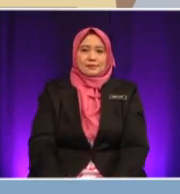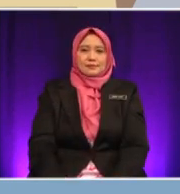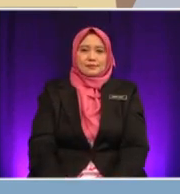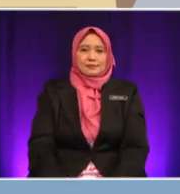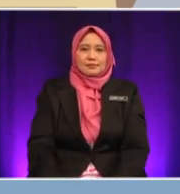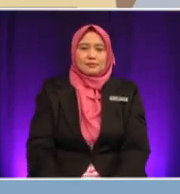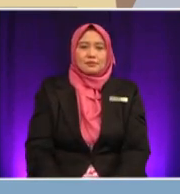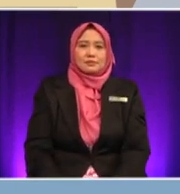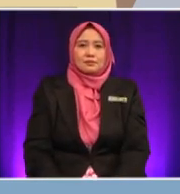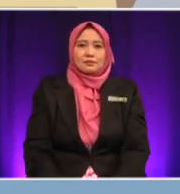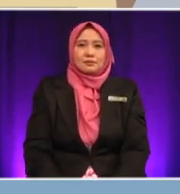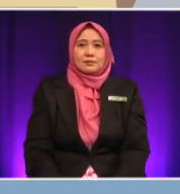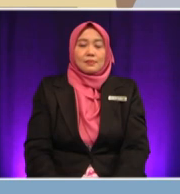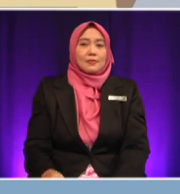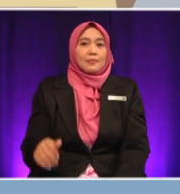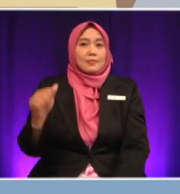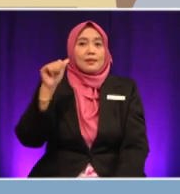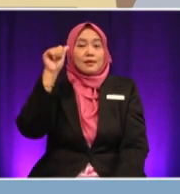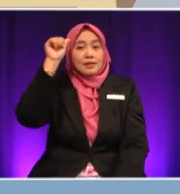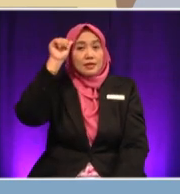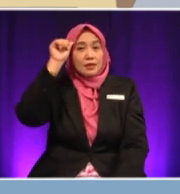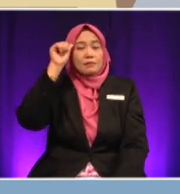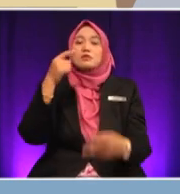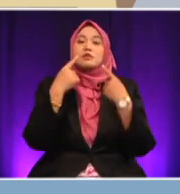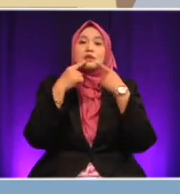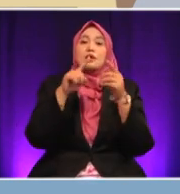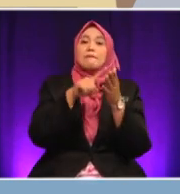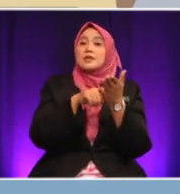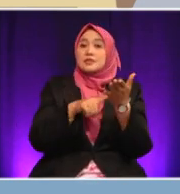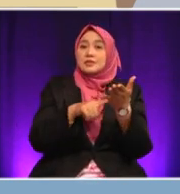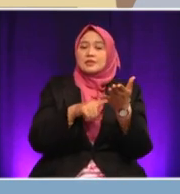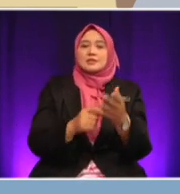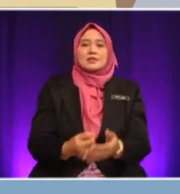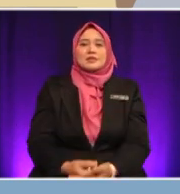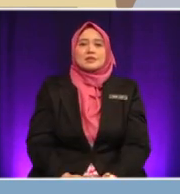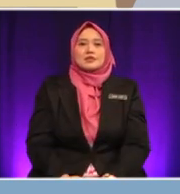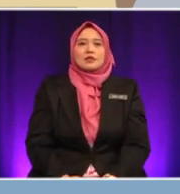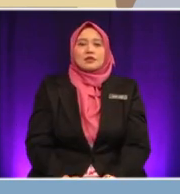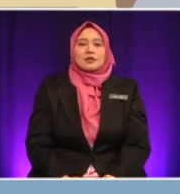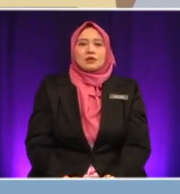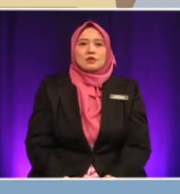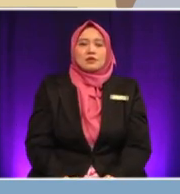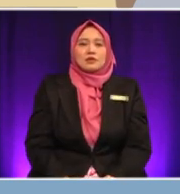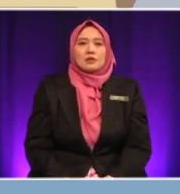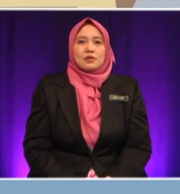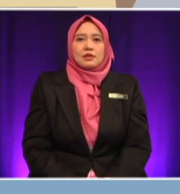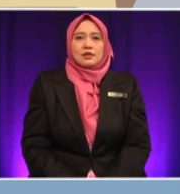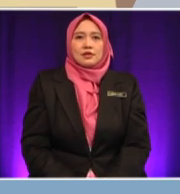ada hamjawab Adam coba Adam double verification